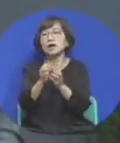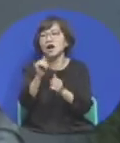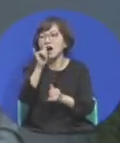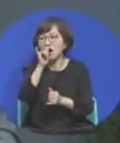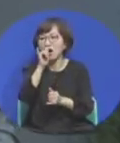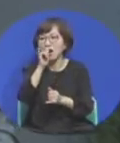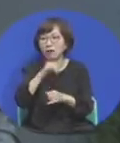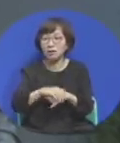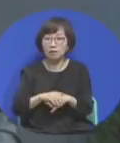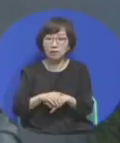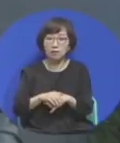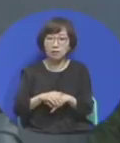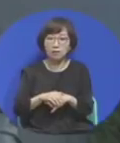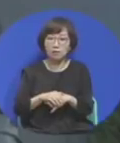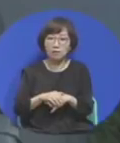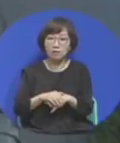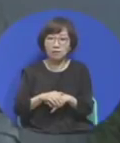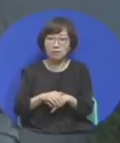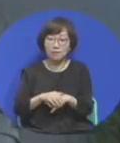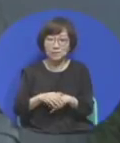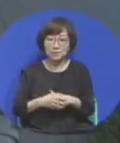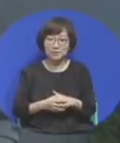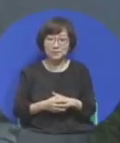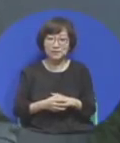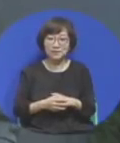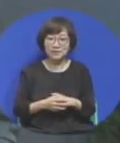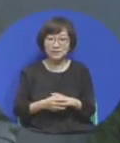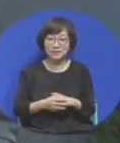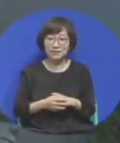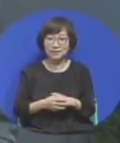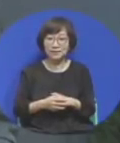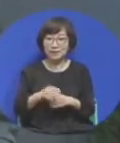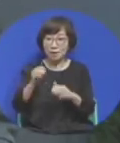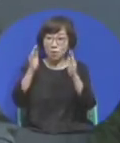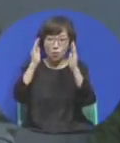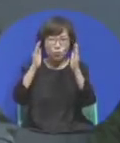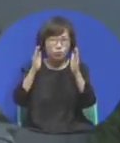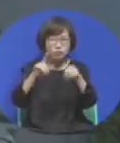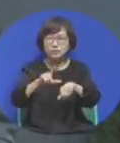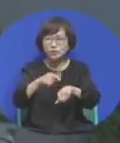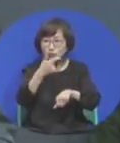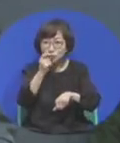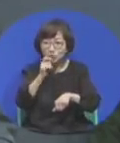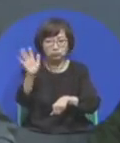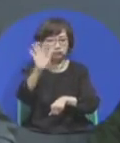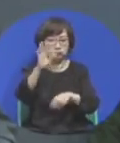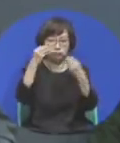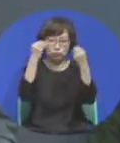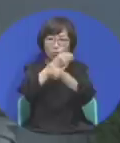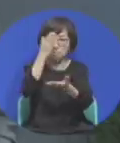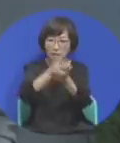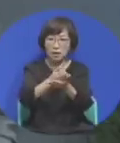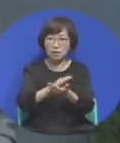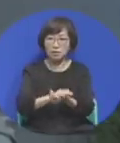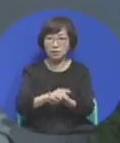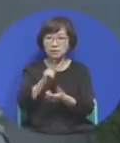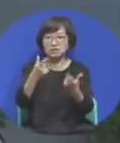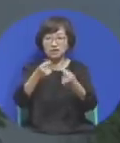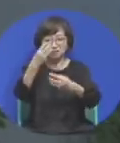it. 공부 언제 합니까? You might ask them, when do they study? 걔들이 1등하고 있습니다. They're the ones who are the top of their class.